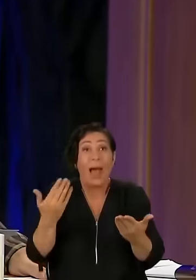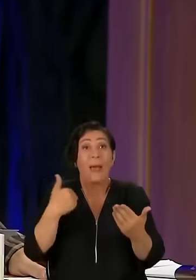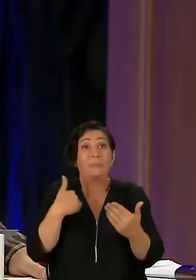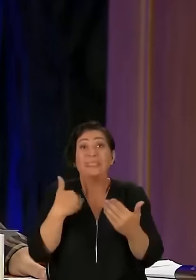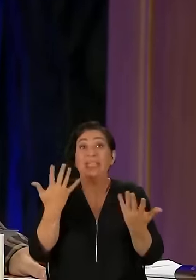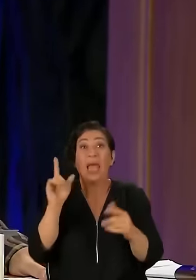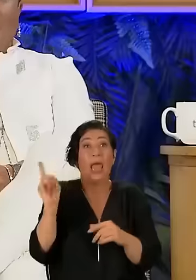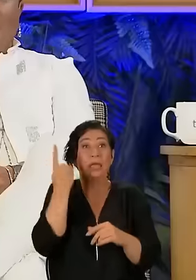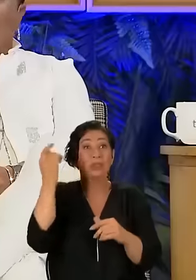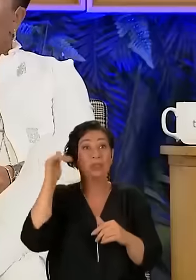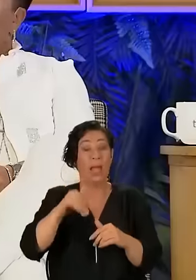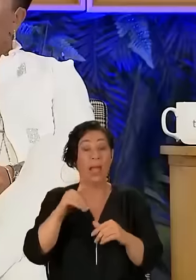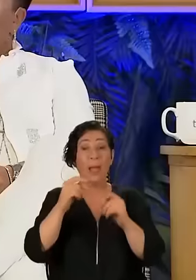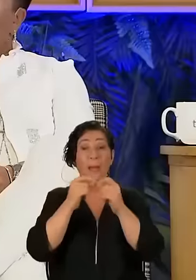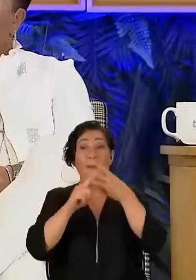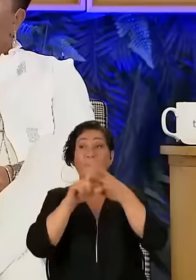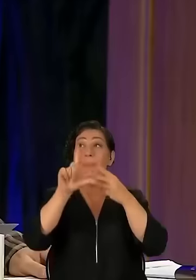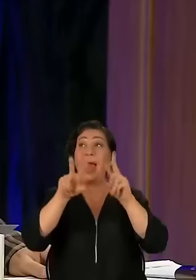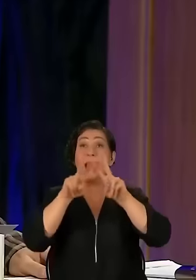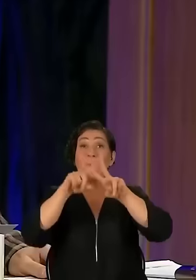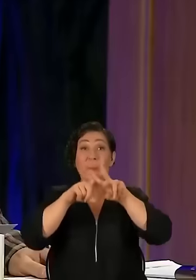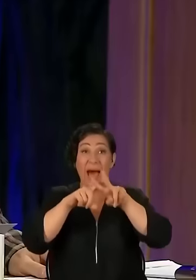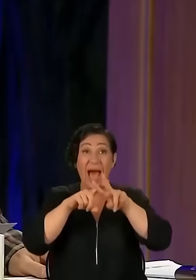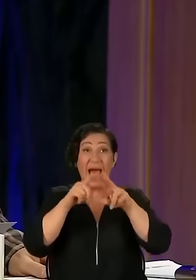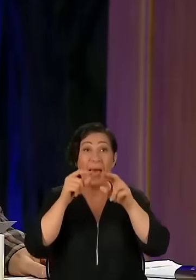nesini ilginç bulduk? Belma Belen